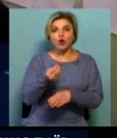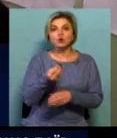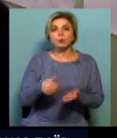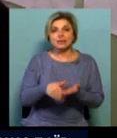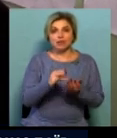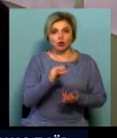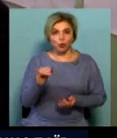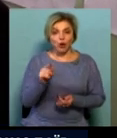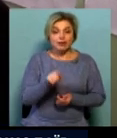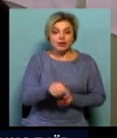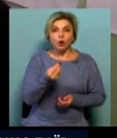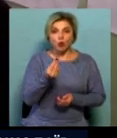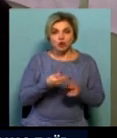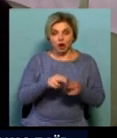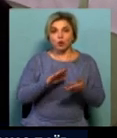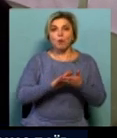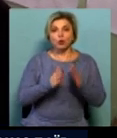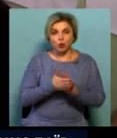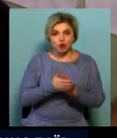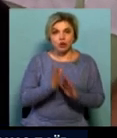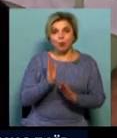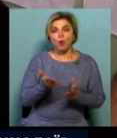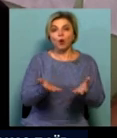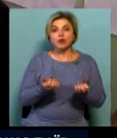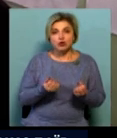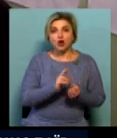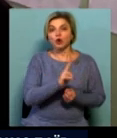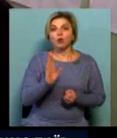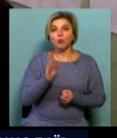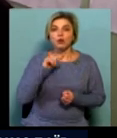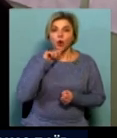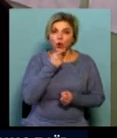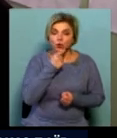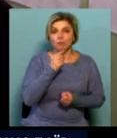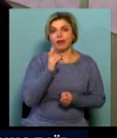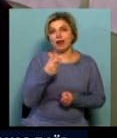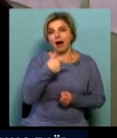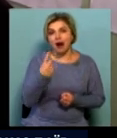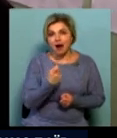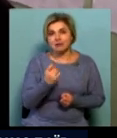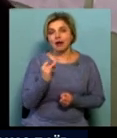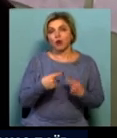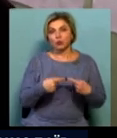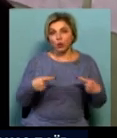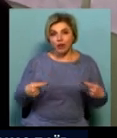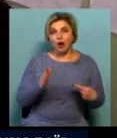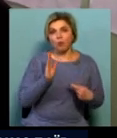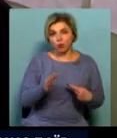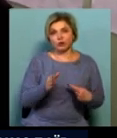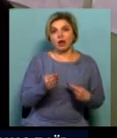субсидію, ті гроші, які положені, буде одержувати. Хто буде економити там на газ, на другі предмети,